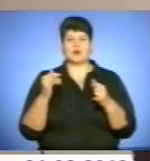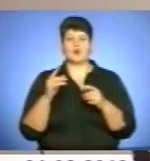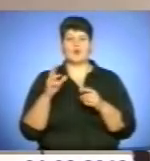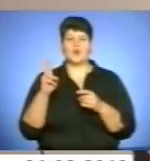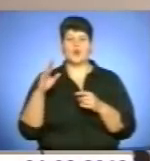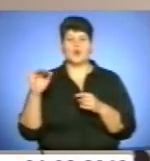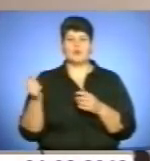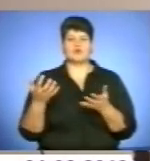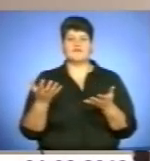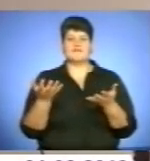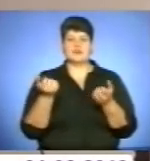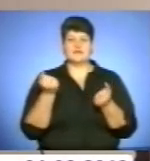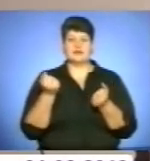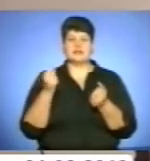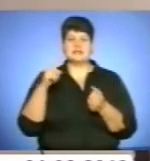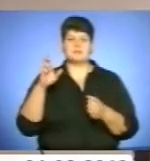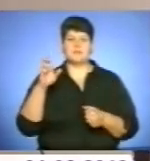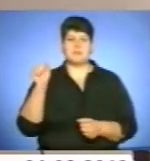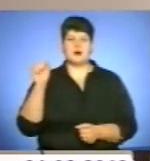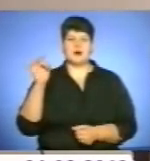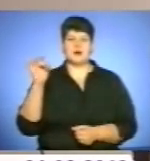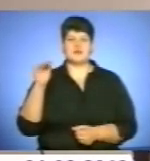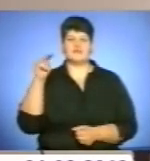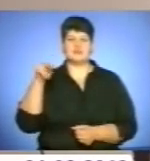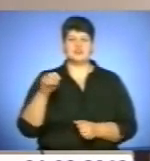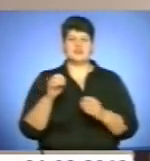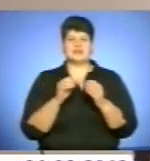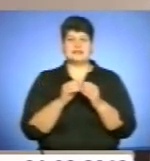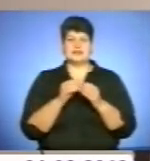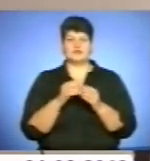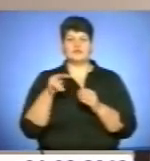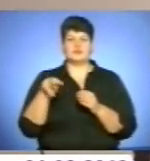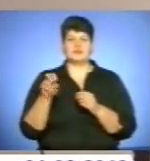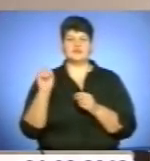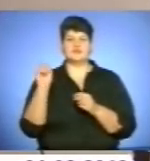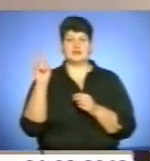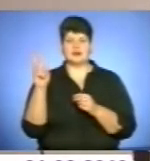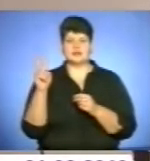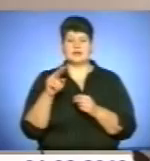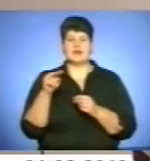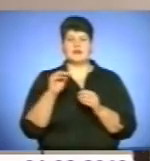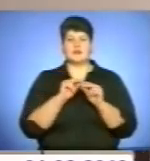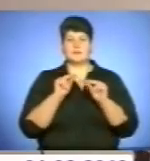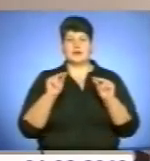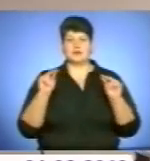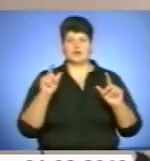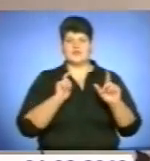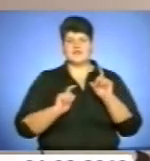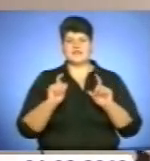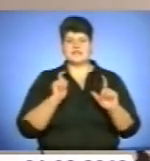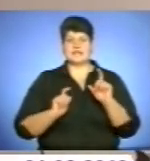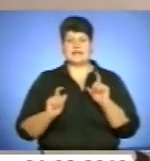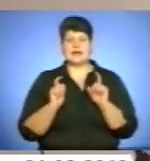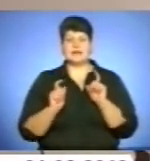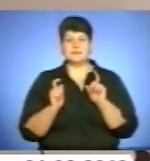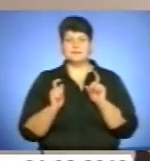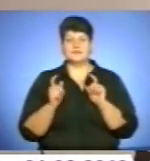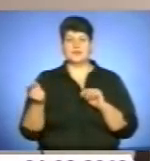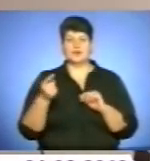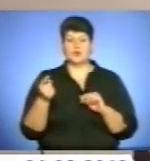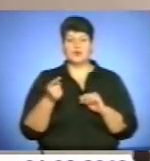ФК Галич-Бараш, а в 2010 та 2012 роках ФК Тернопіль педуніверситет. Володарами Кубку Козацької слави